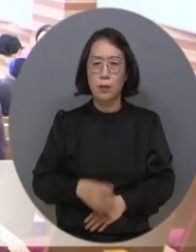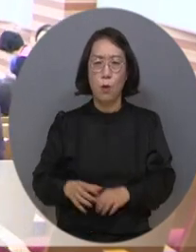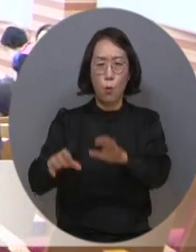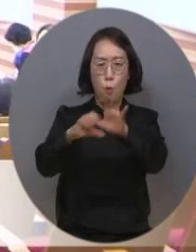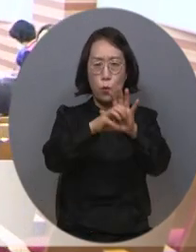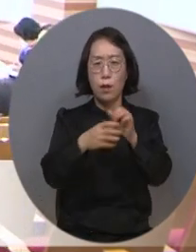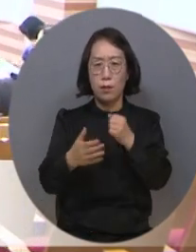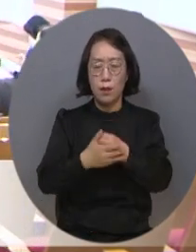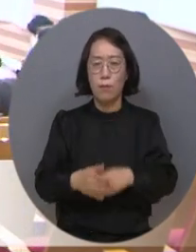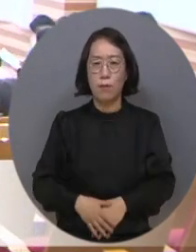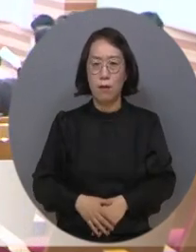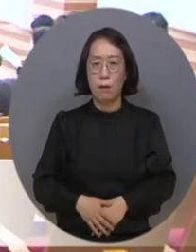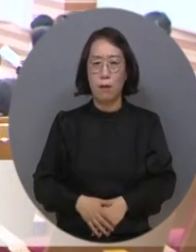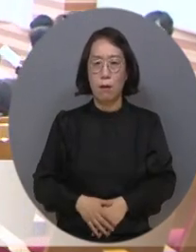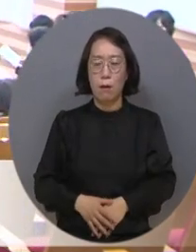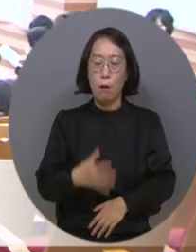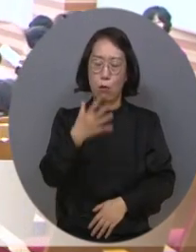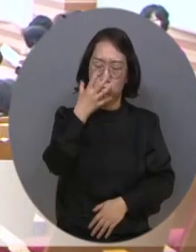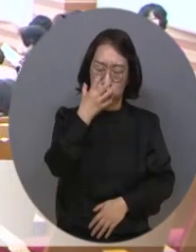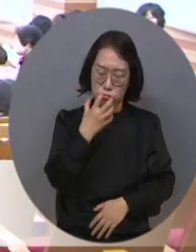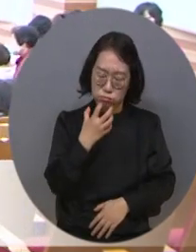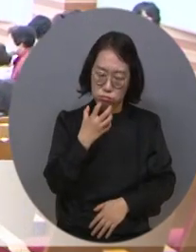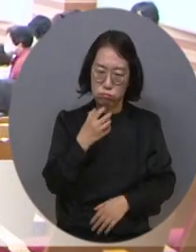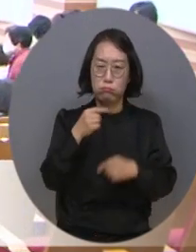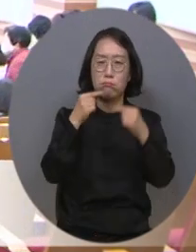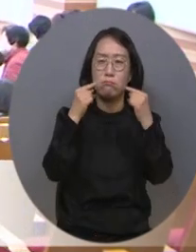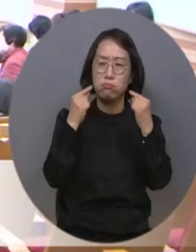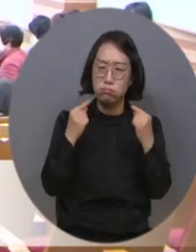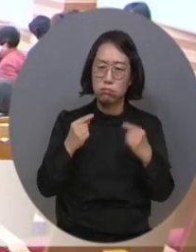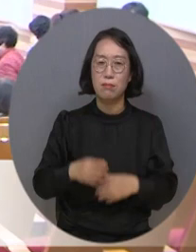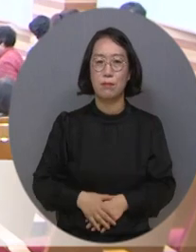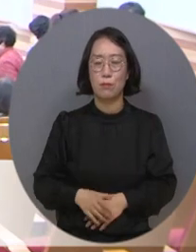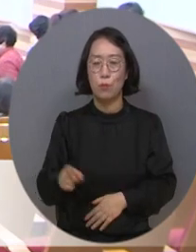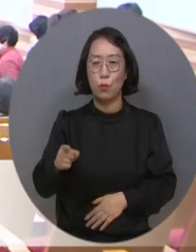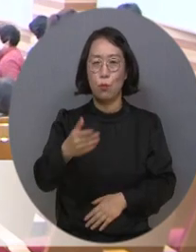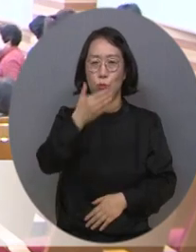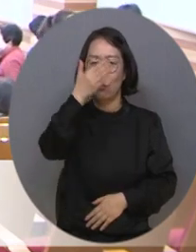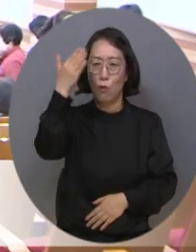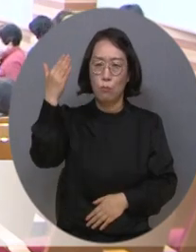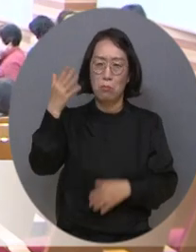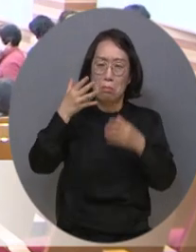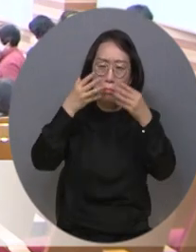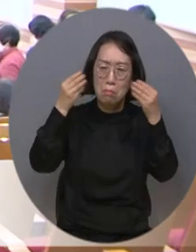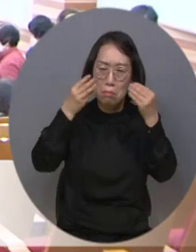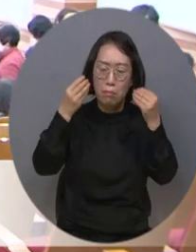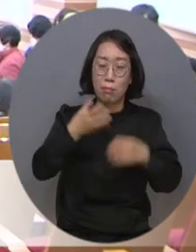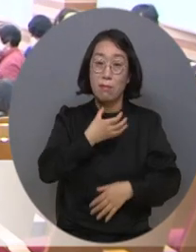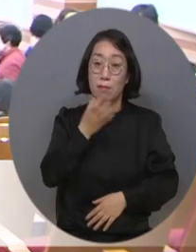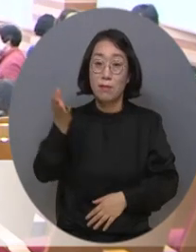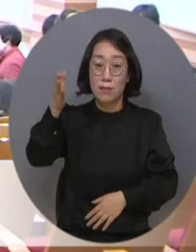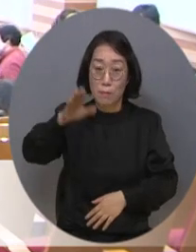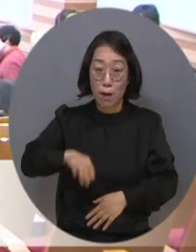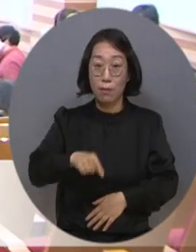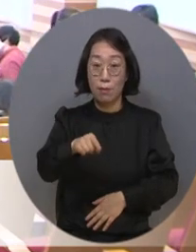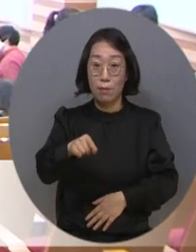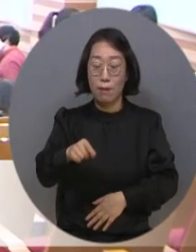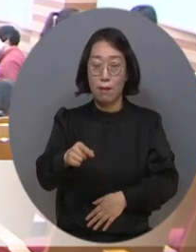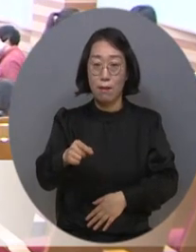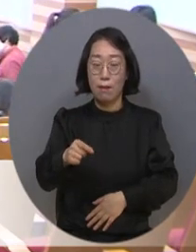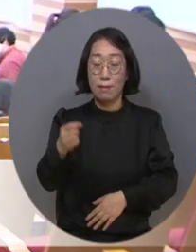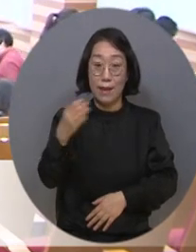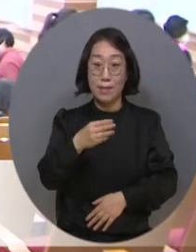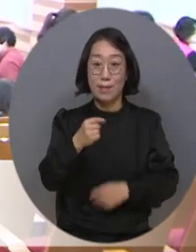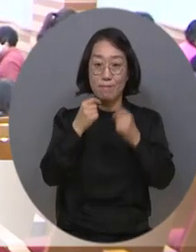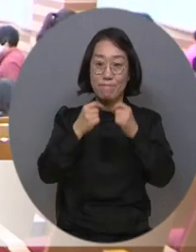코로나 때문에 웃음을 잃어버렸고 또 청춘마저 잃어버렸는데 이 대학에 오셔서 웃음도